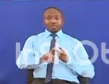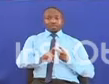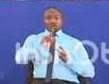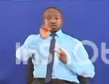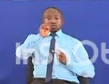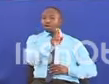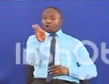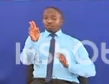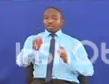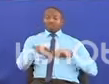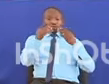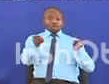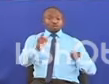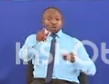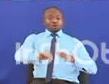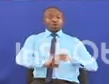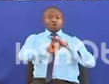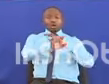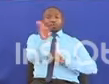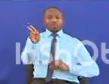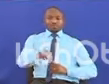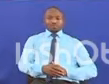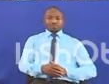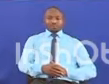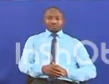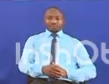kuna hoja imetolewa hapa. Wanaunga mkono hoja?